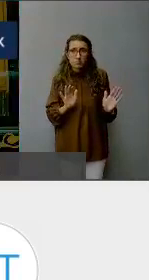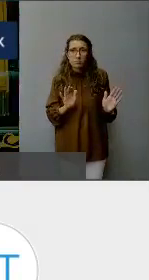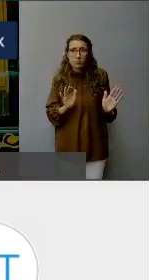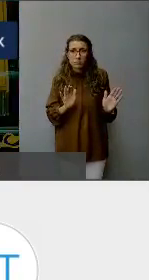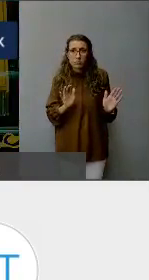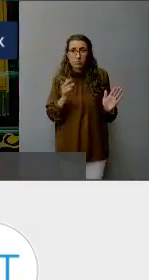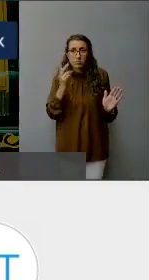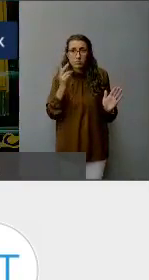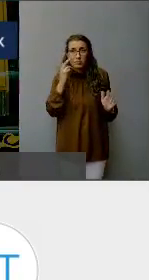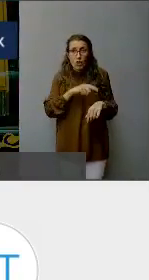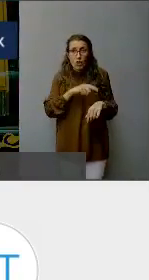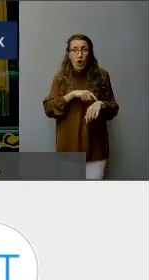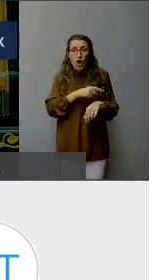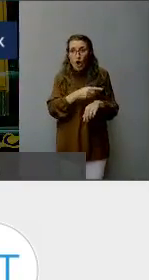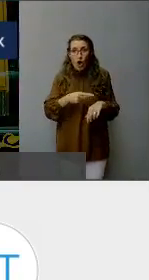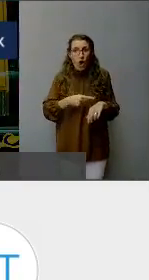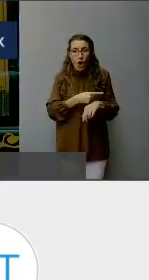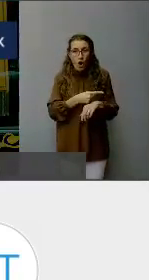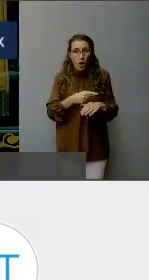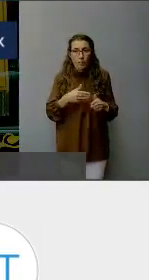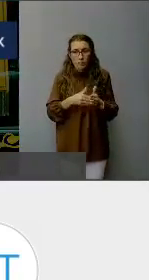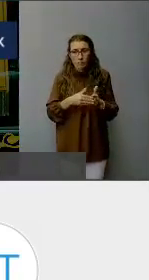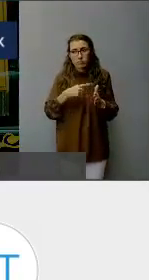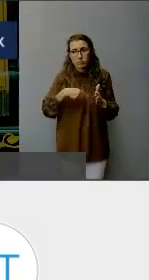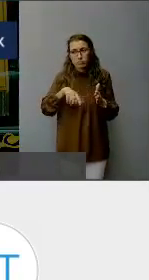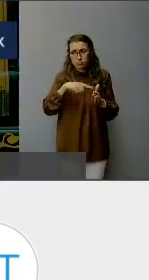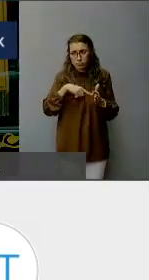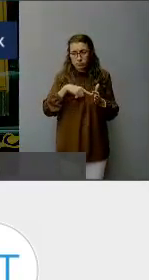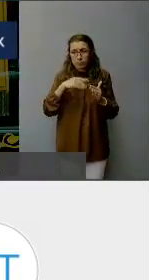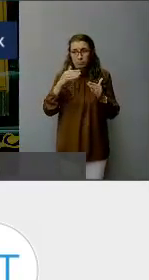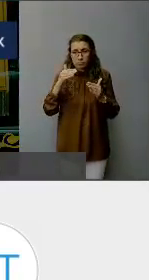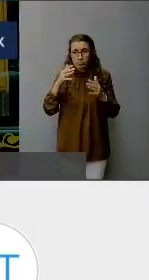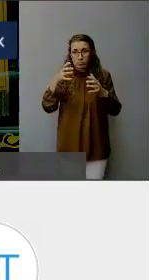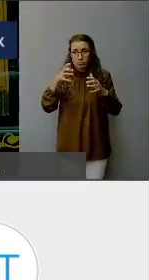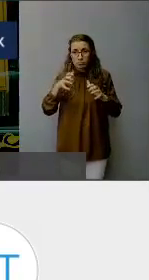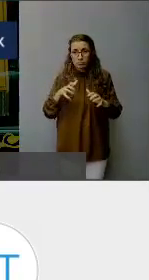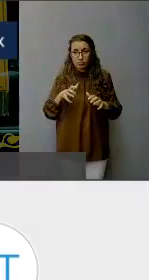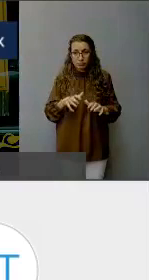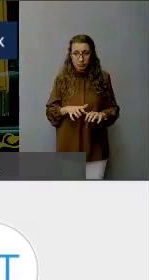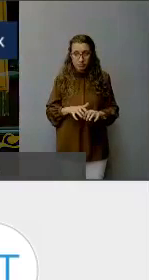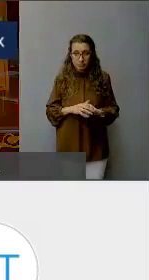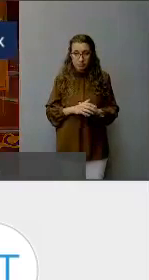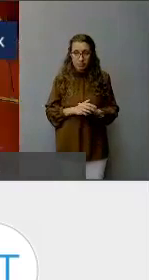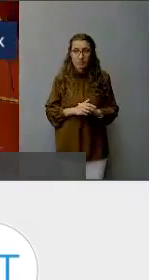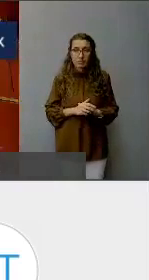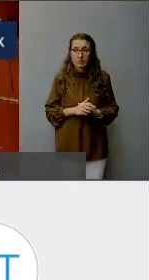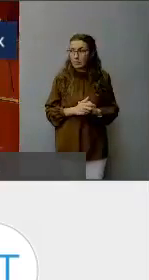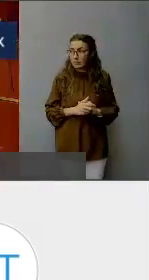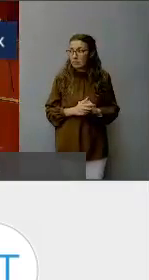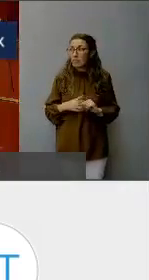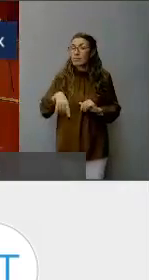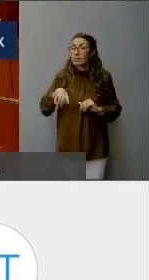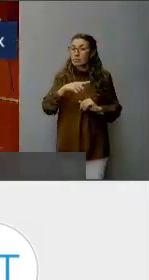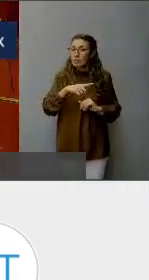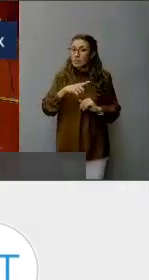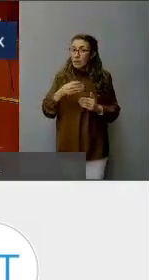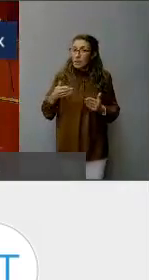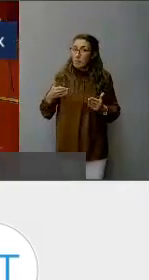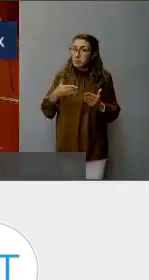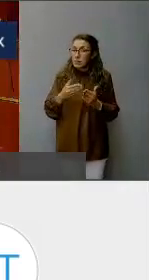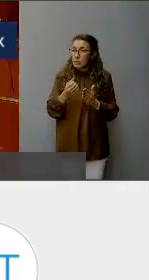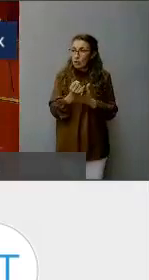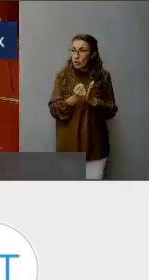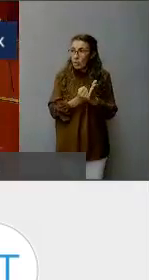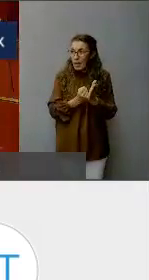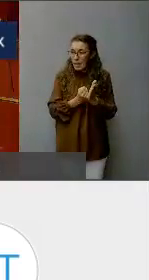allora la teniamo noi manteniamo la jama scala e dunque abbiamo presentato un po di documenti